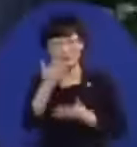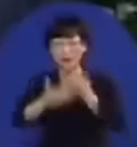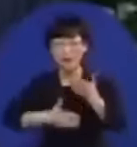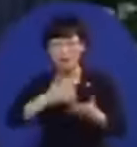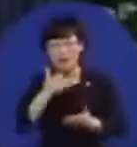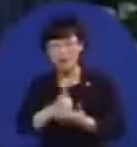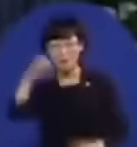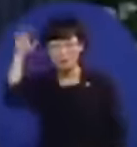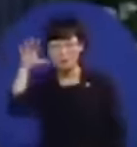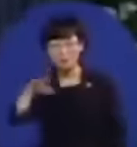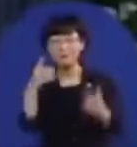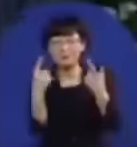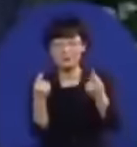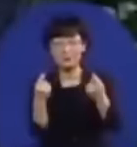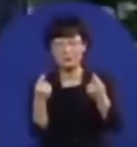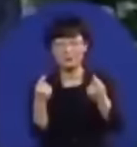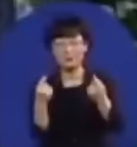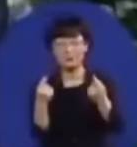하나님은 빛이시라